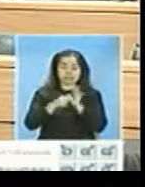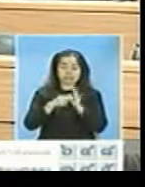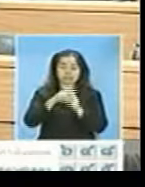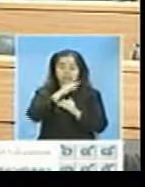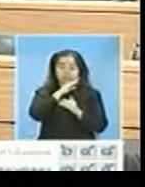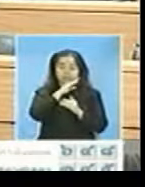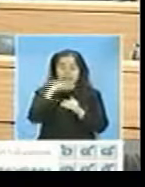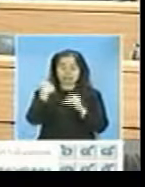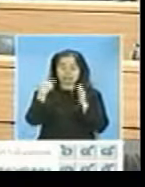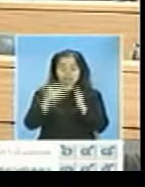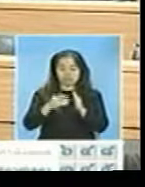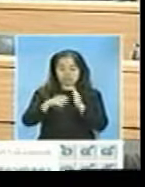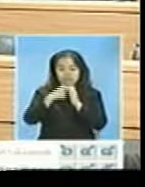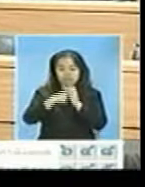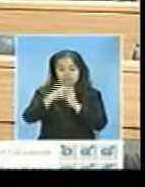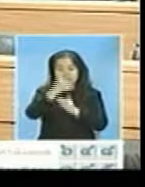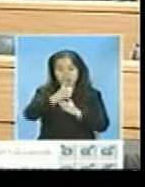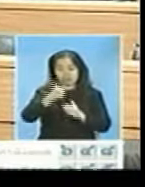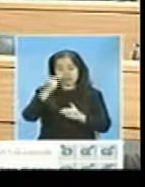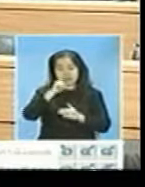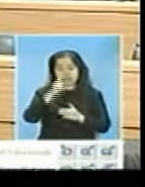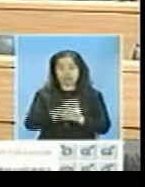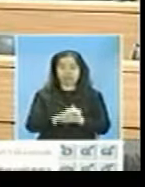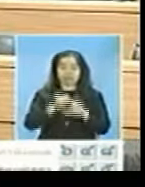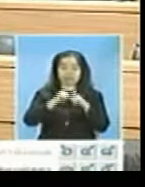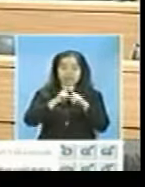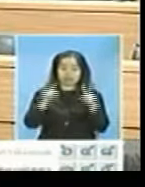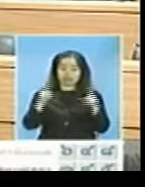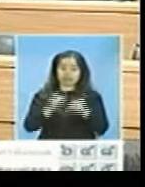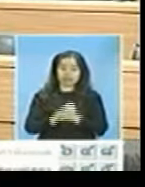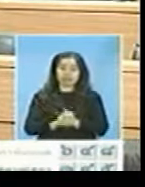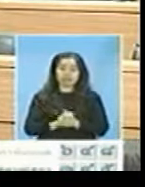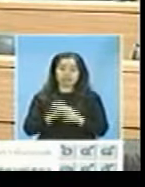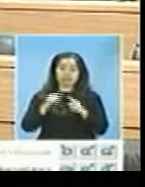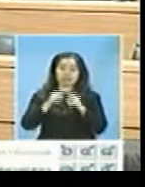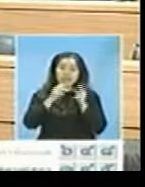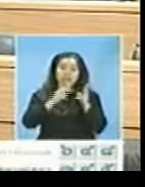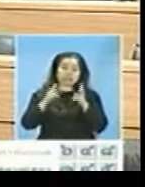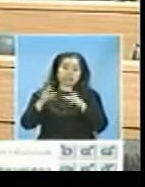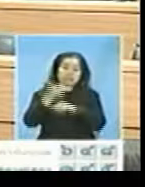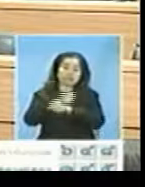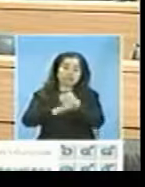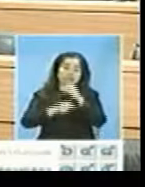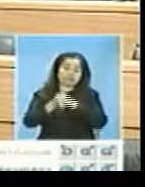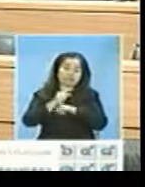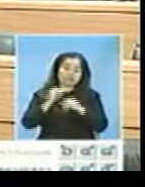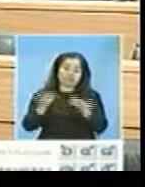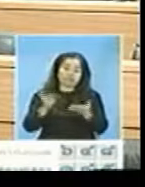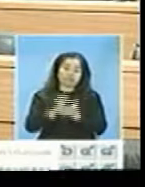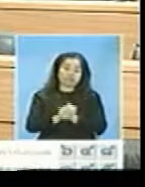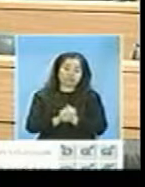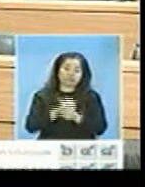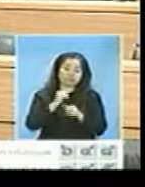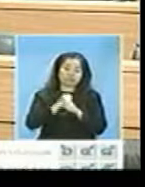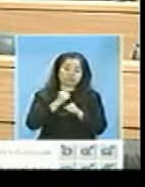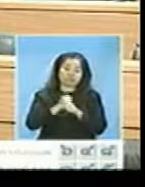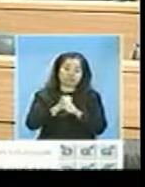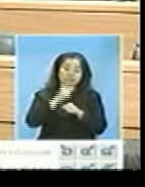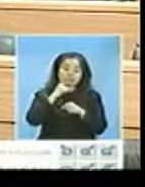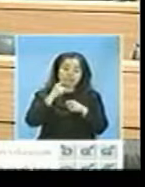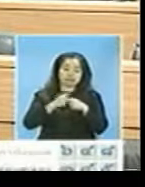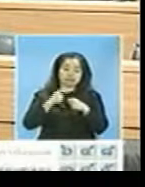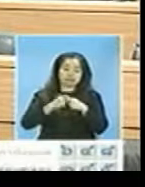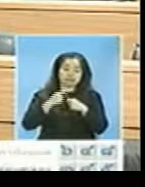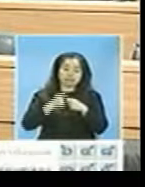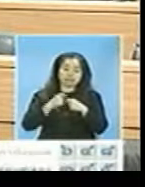ติจะมีเหตุผลดีอย่างไรแต่ว่าในทางปฏิบัตินี่คงจะโน้มน้าวจิตใ